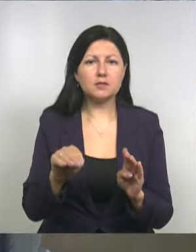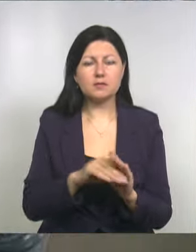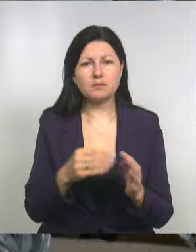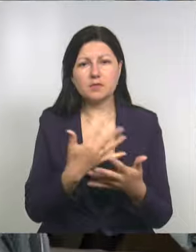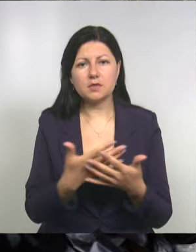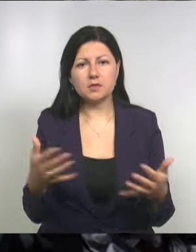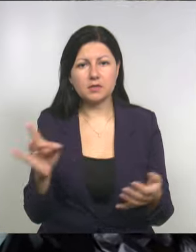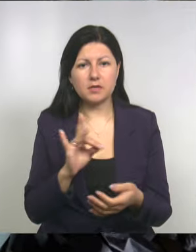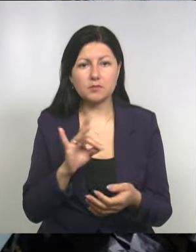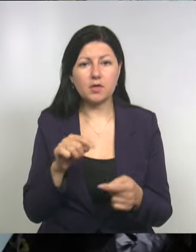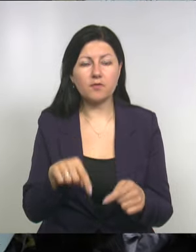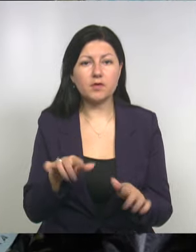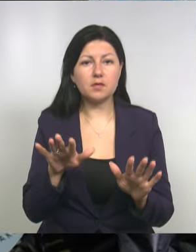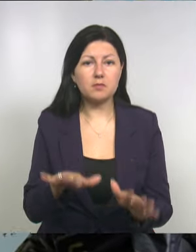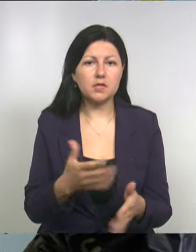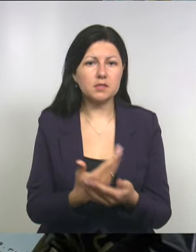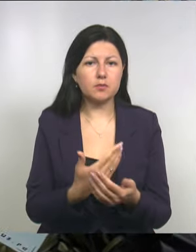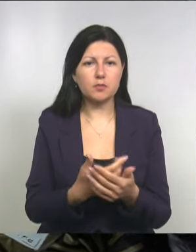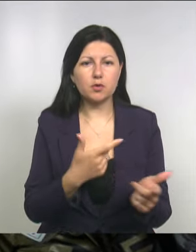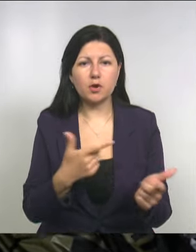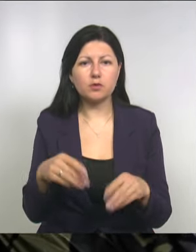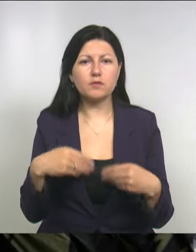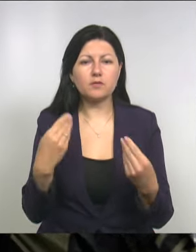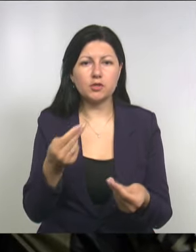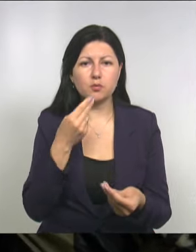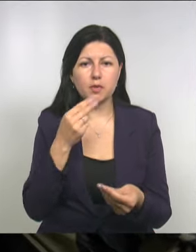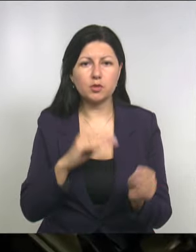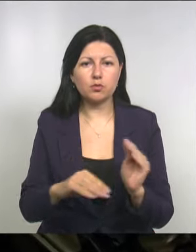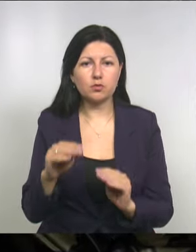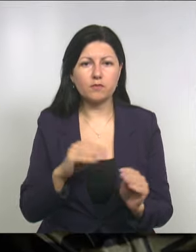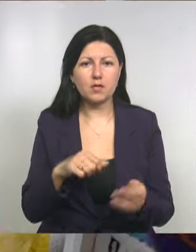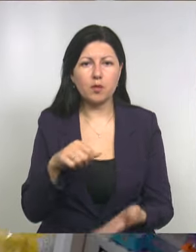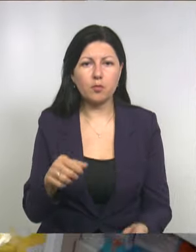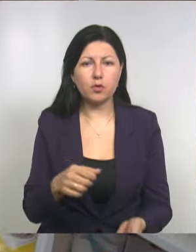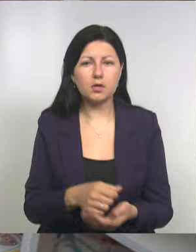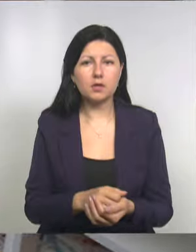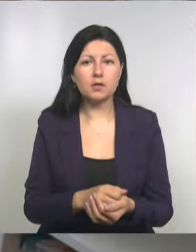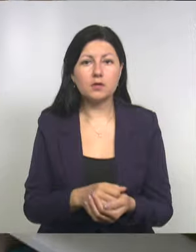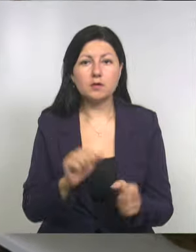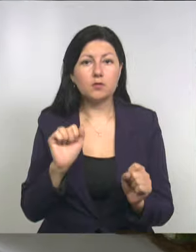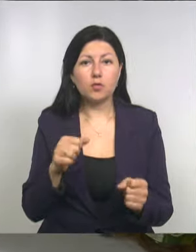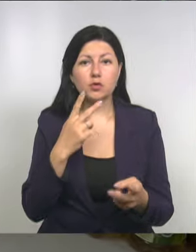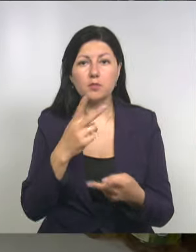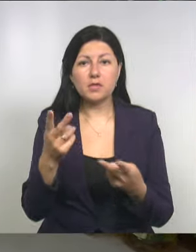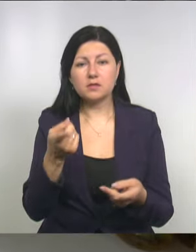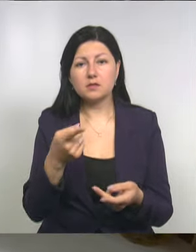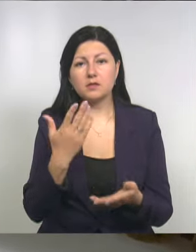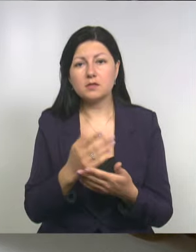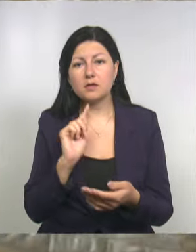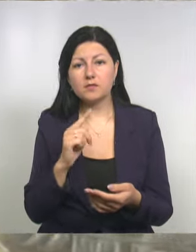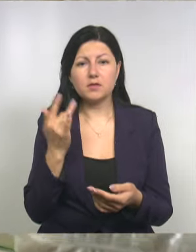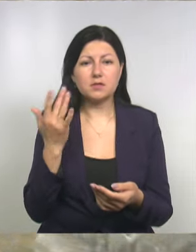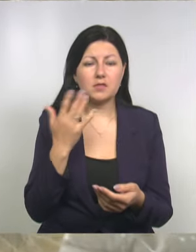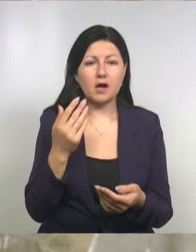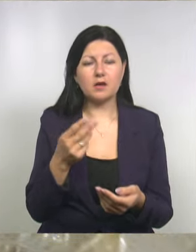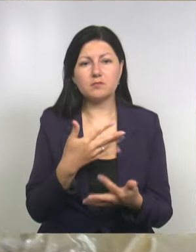разных размеров. А в этом месте, к примеру, готовые к выдаче продуктовые наборы. Ну вот, в принципе, можно здесь посмотреть. Вот крупы, конфеты,